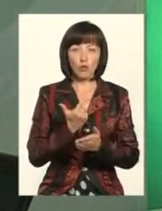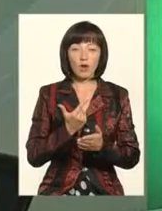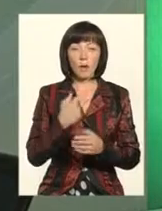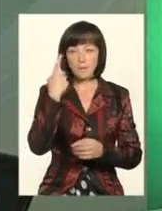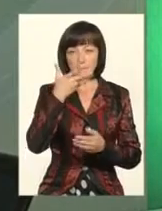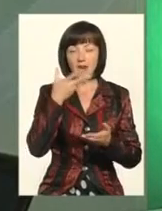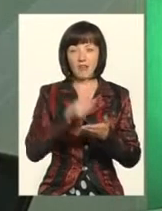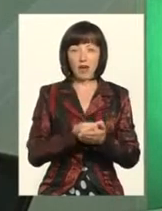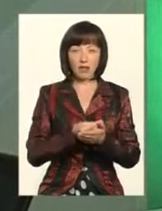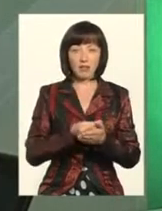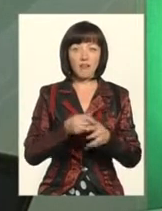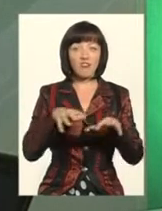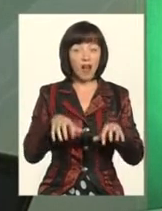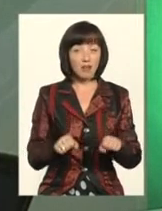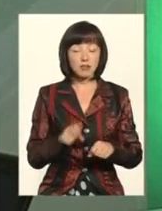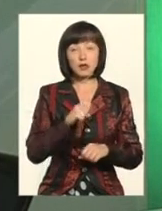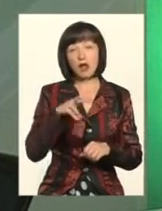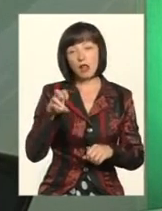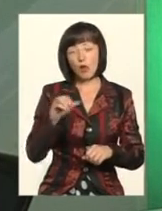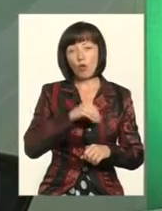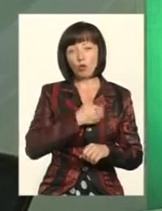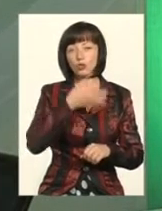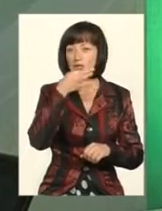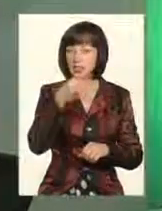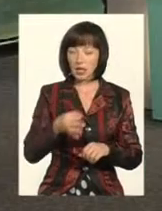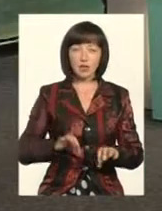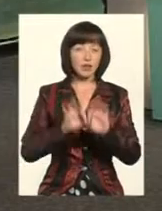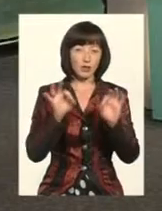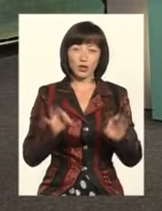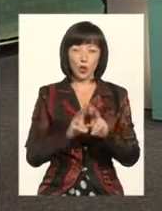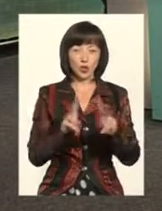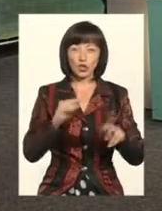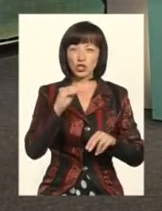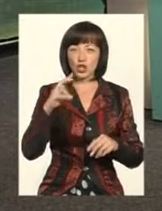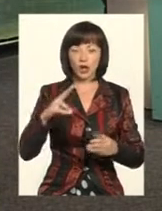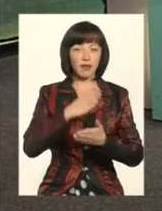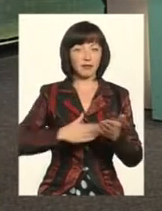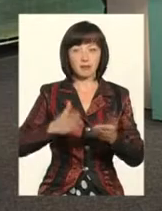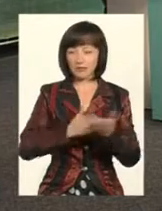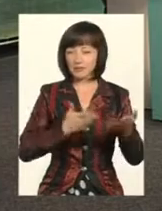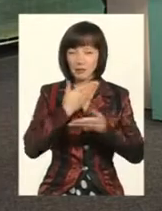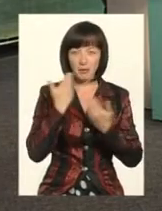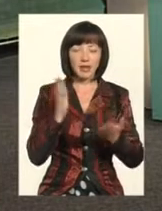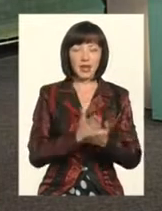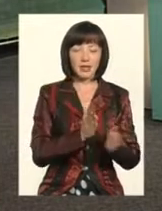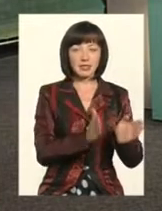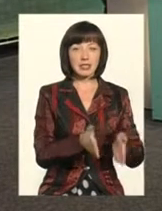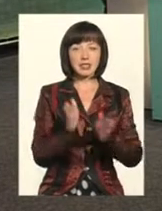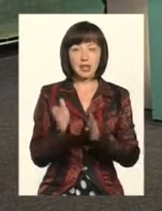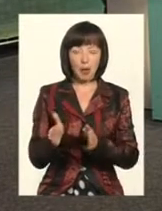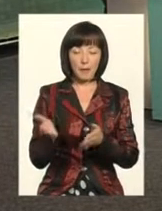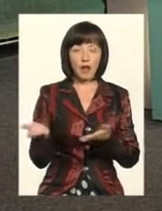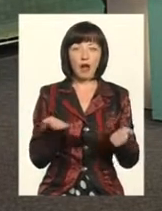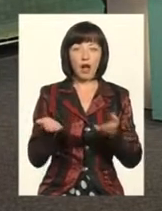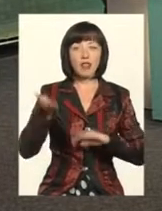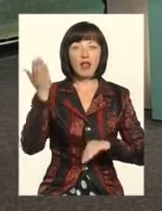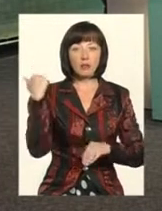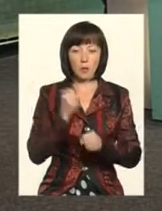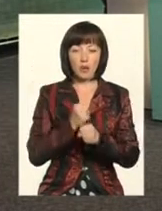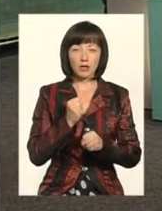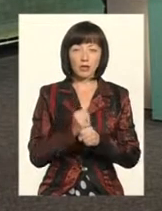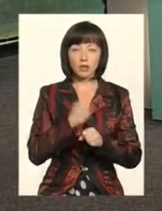приватна є власність. Але хочу сказати, що ні в якому разі ніхто ЖЕКів не ліквідовує. Є система яка давно вже